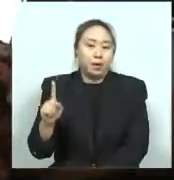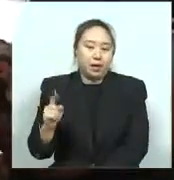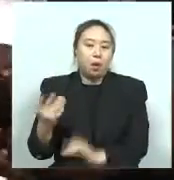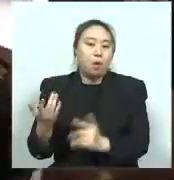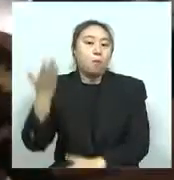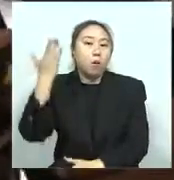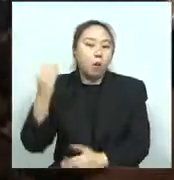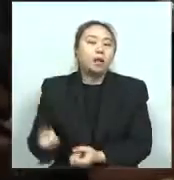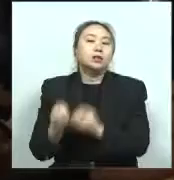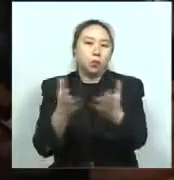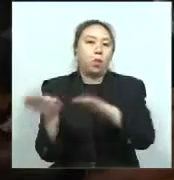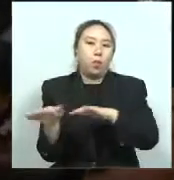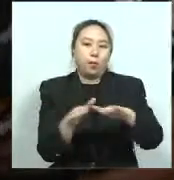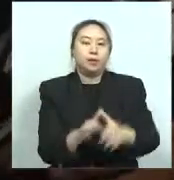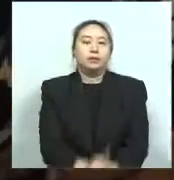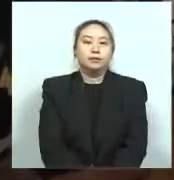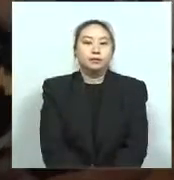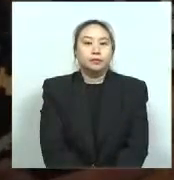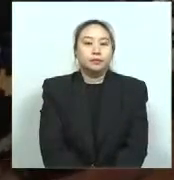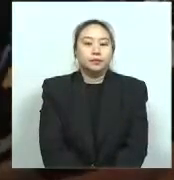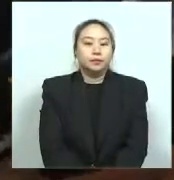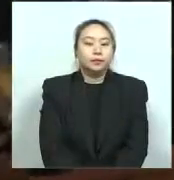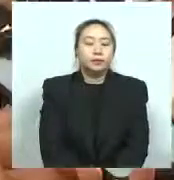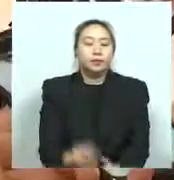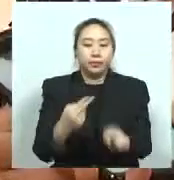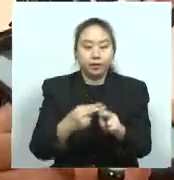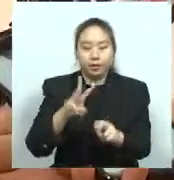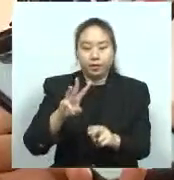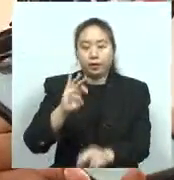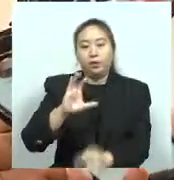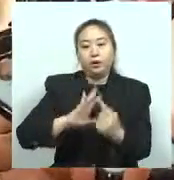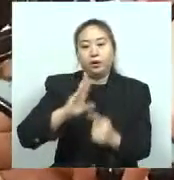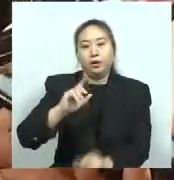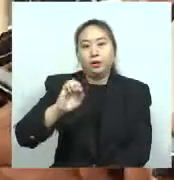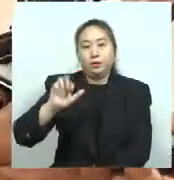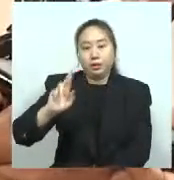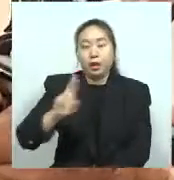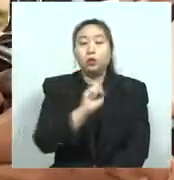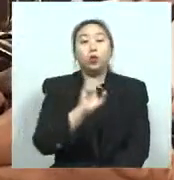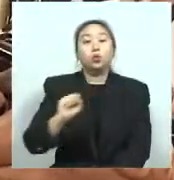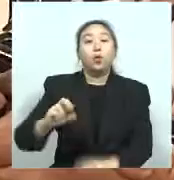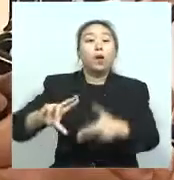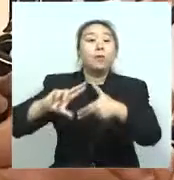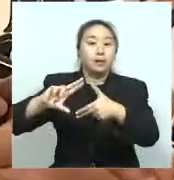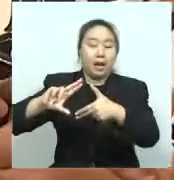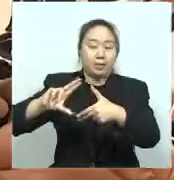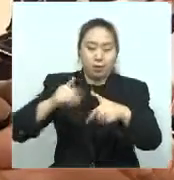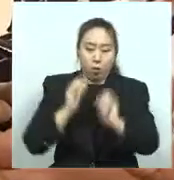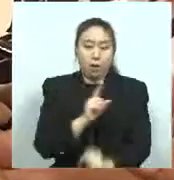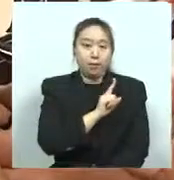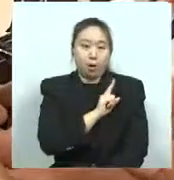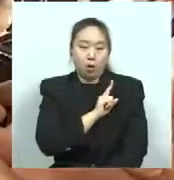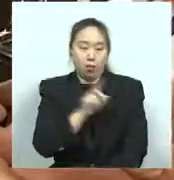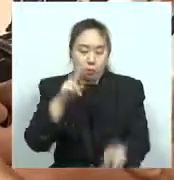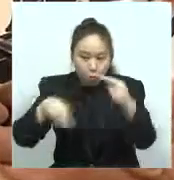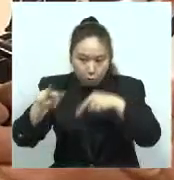อมกันเมื่อวานนี้ค่ะทางด้านของนายวิเชียรชวลิตส.ส.พรรคพลังประชารัฐในฐานะนายทะเบียนพรรคก็เปิดเ